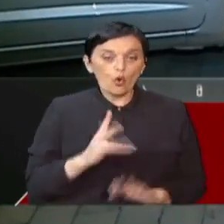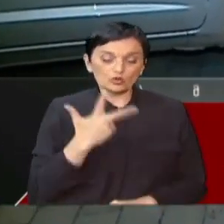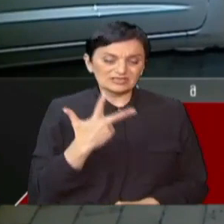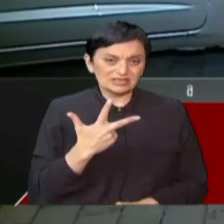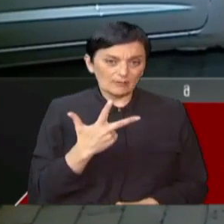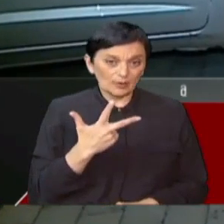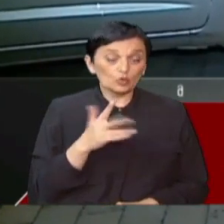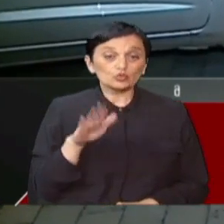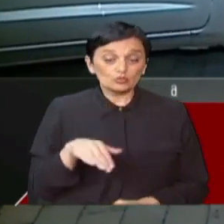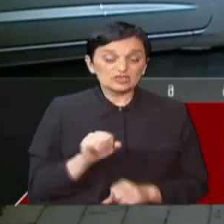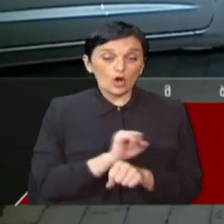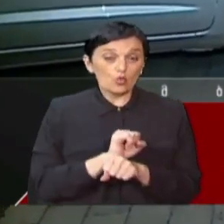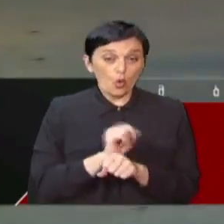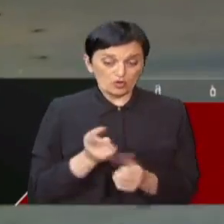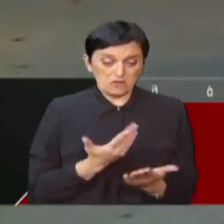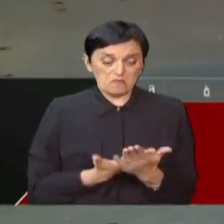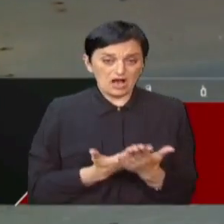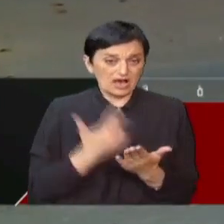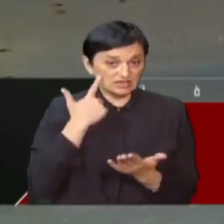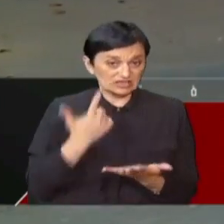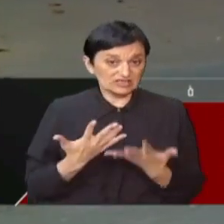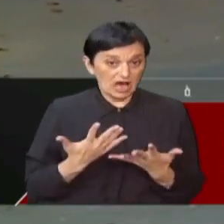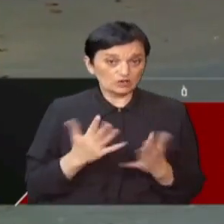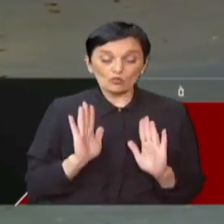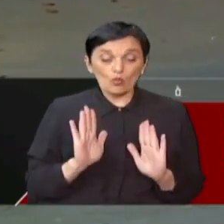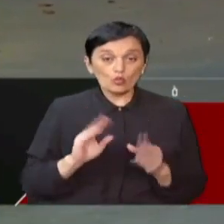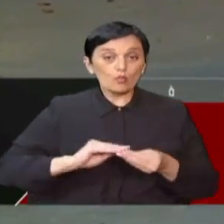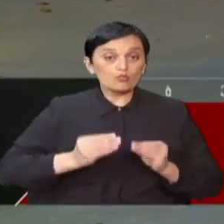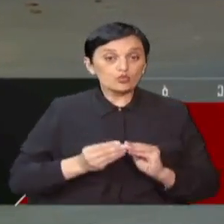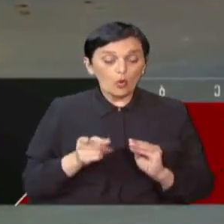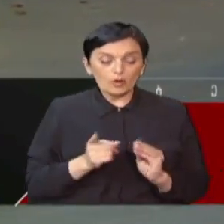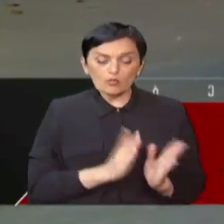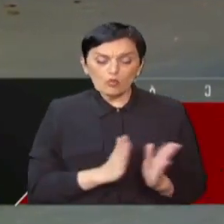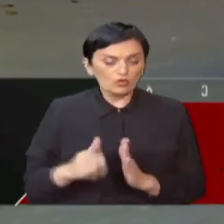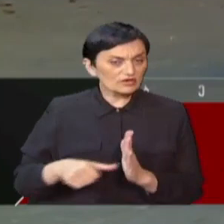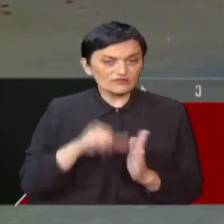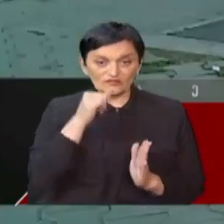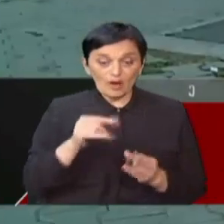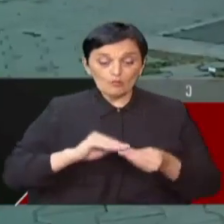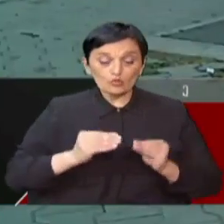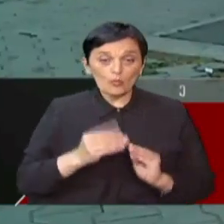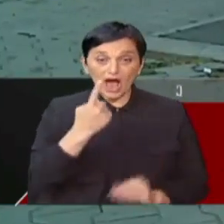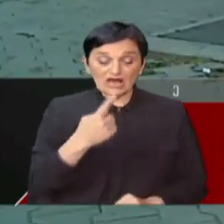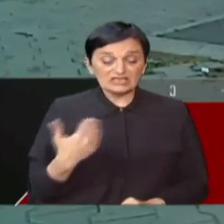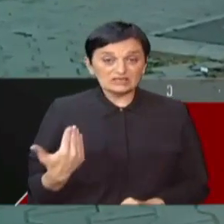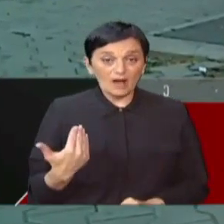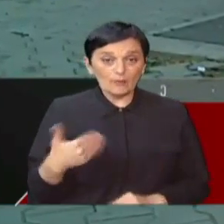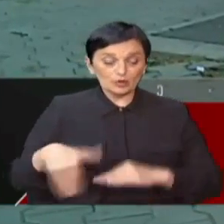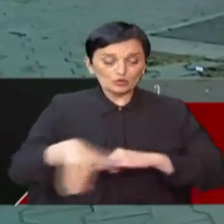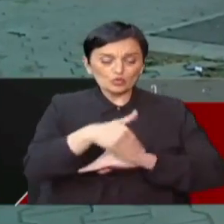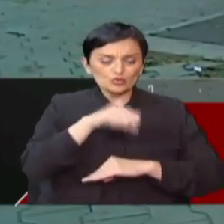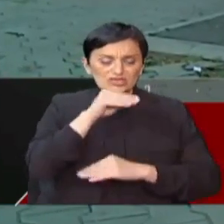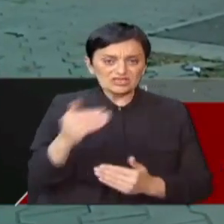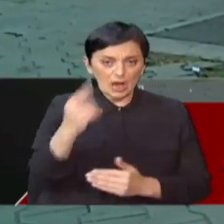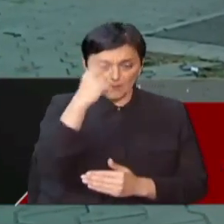სამია. თუმცა გორის მაგალითზეც ცხადია, მხოლოდ ეს პრობლემის მოგვარებას ვერ შველის. ამ პრობლემის ერთ მხარეს მიუსაფარი